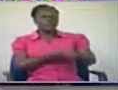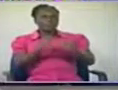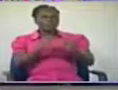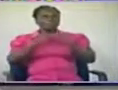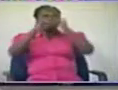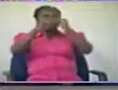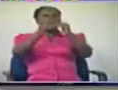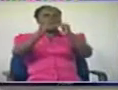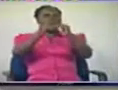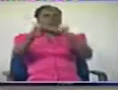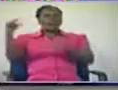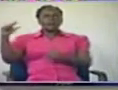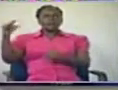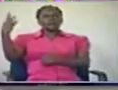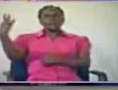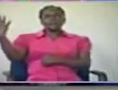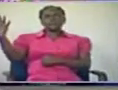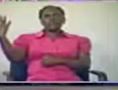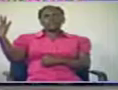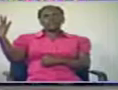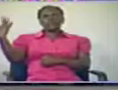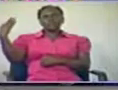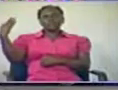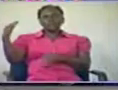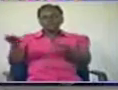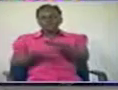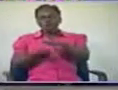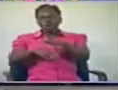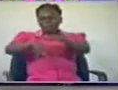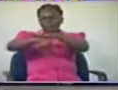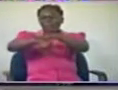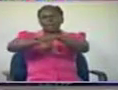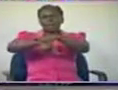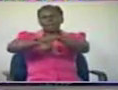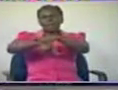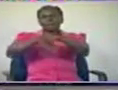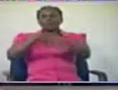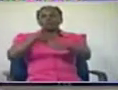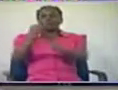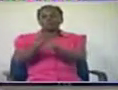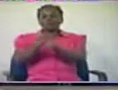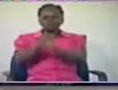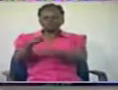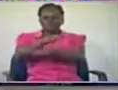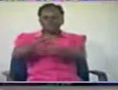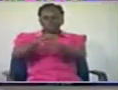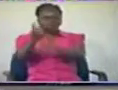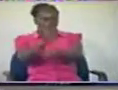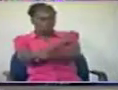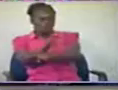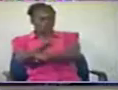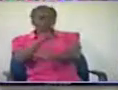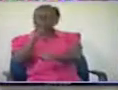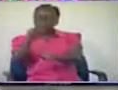grade 3, ambayo tulikuwa tunasema ni mwisho wa lower primary, tunataka tufanye national assessment. Hii national assessment